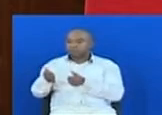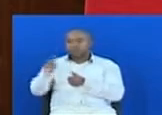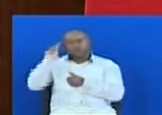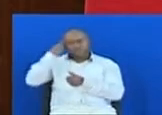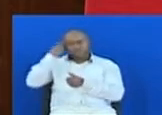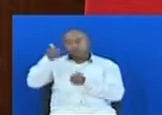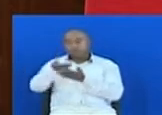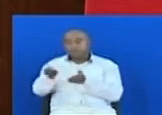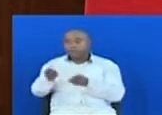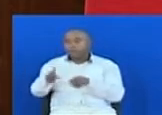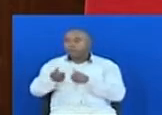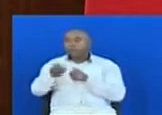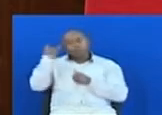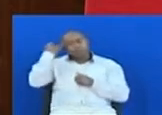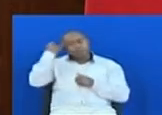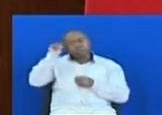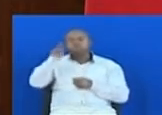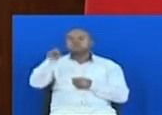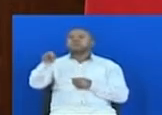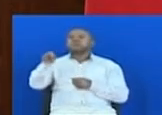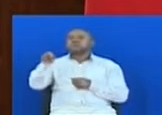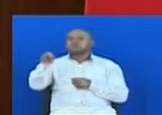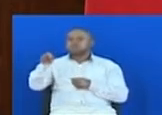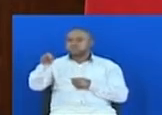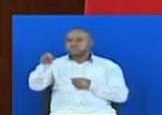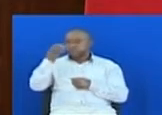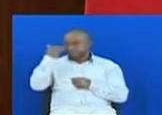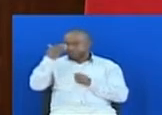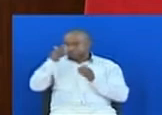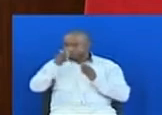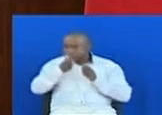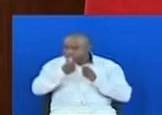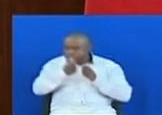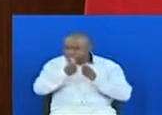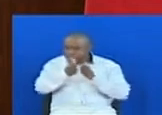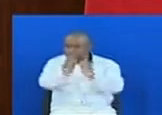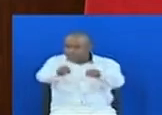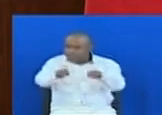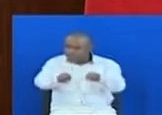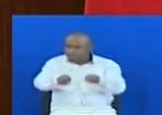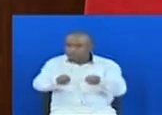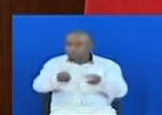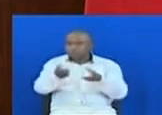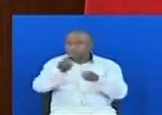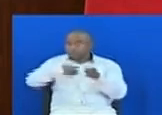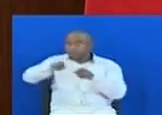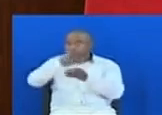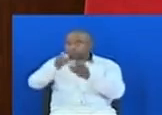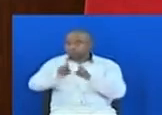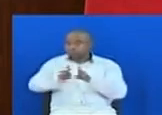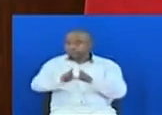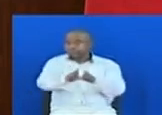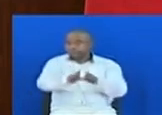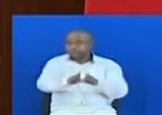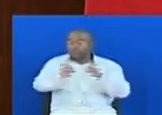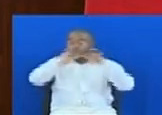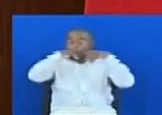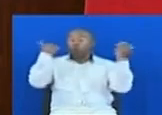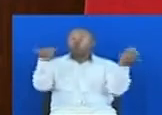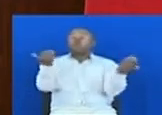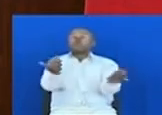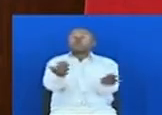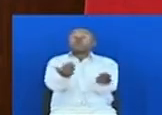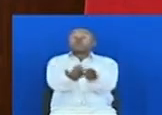Hukufikiria, lakini ulikuwa unafikiria katika njia ambazo tutaweza kwenda na ulimwengu huu wetu wa